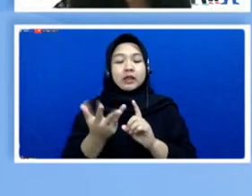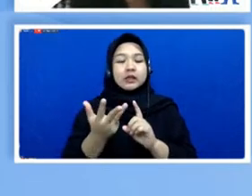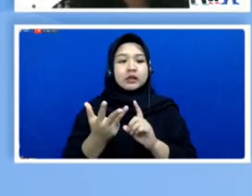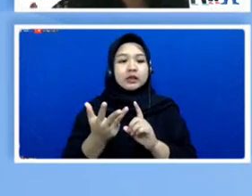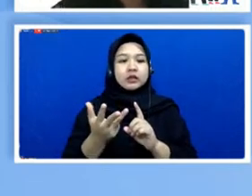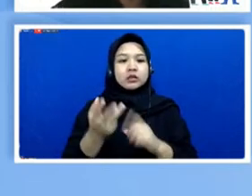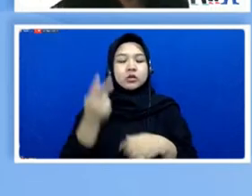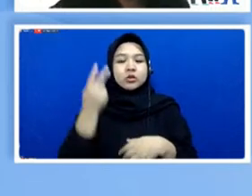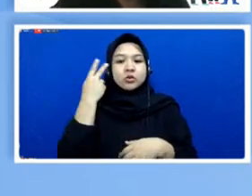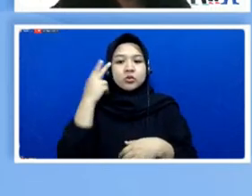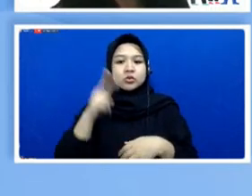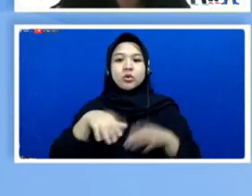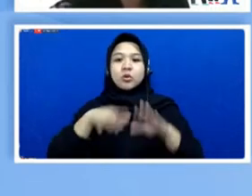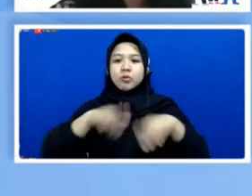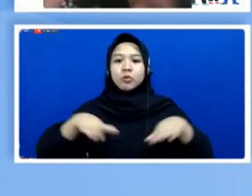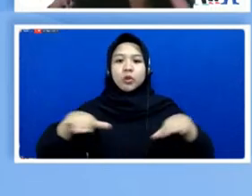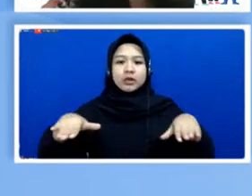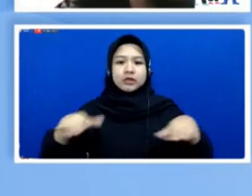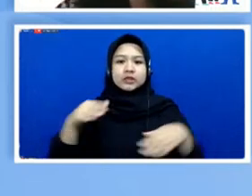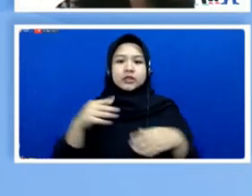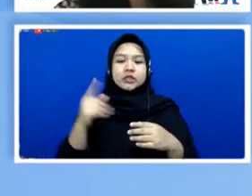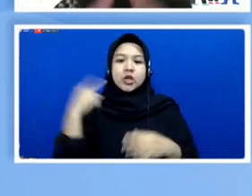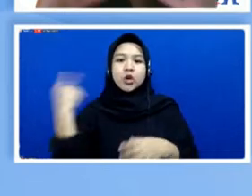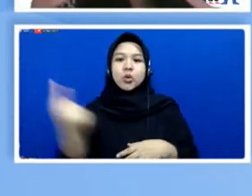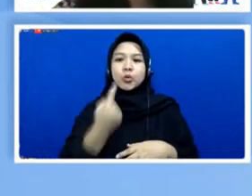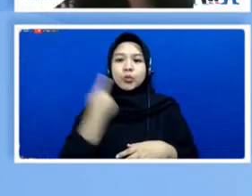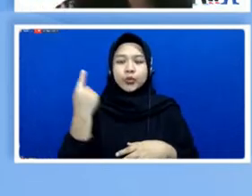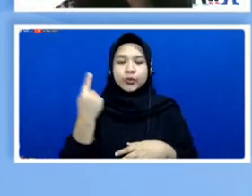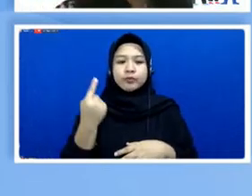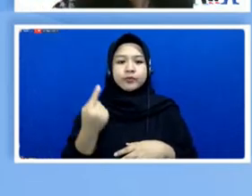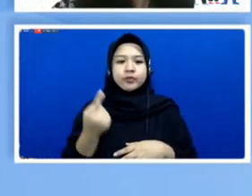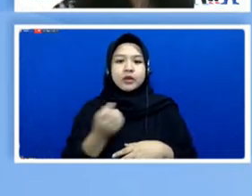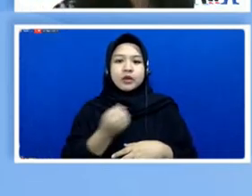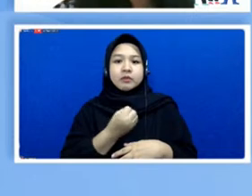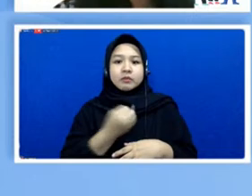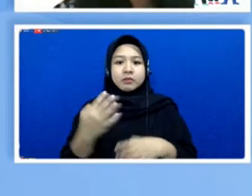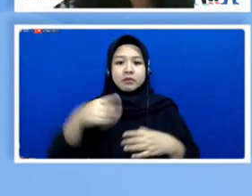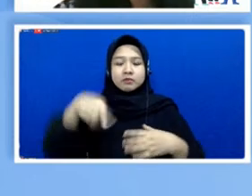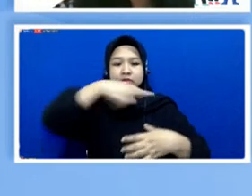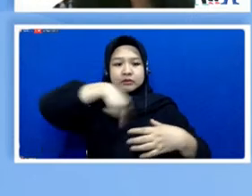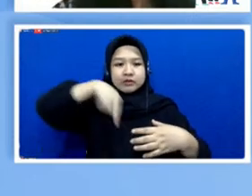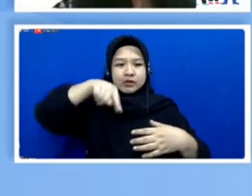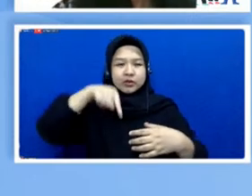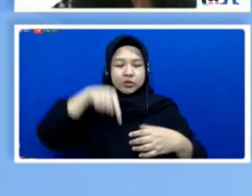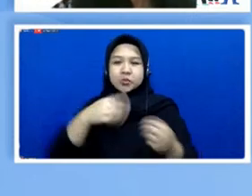pada populasi umum di luar bubble tersebut. Jadi di bubble tersebut mungkin